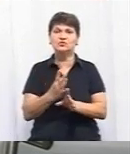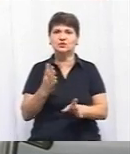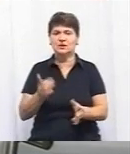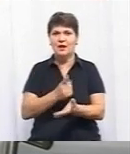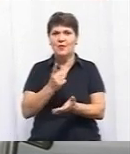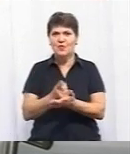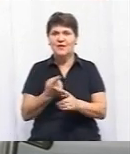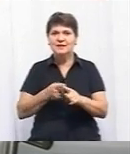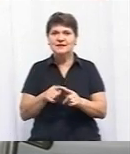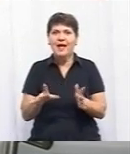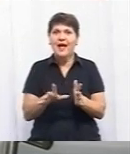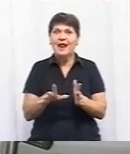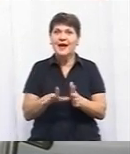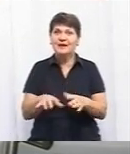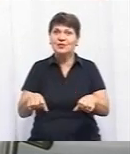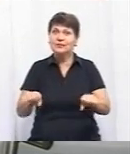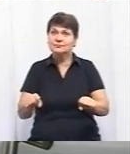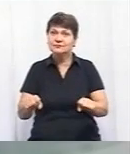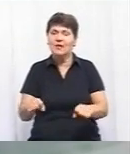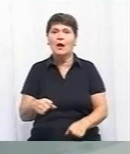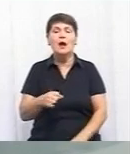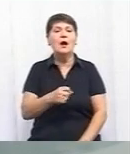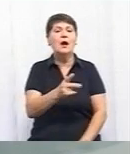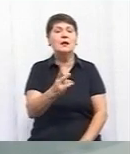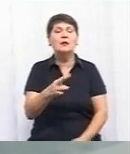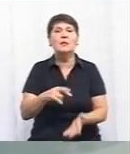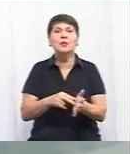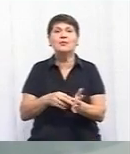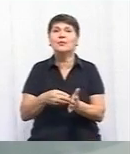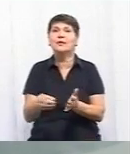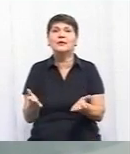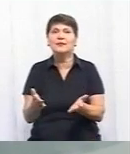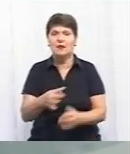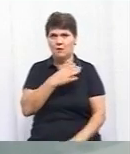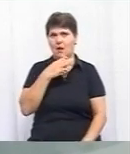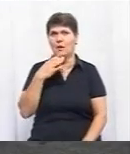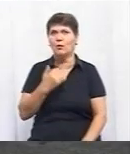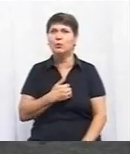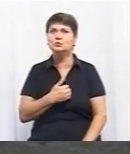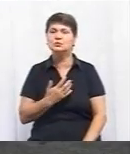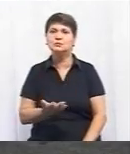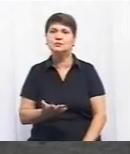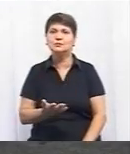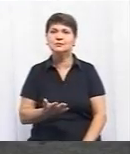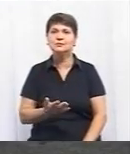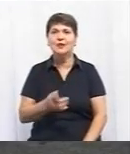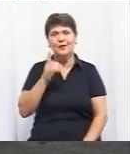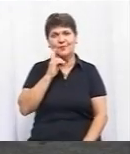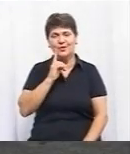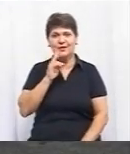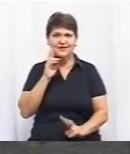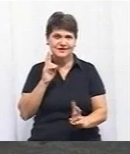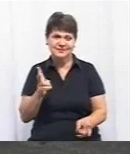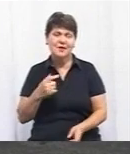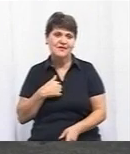мати ці електромобілі. А яку кількість ви плануєте придбати? Ну, багато. Але ми поки що не знаємо. Я